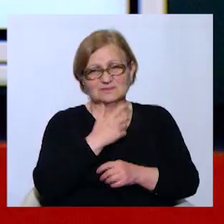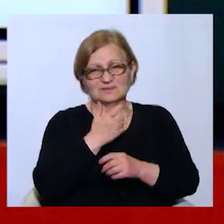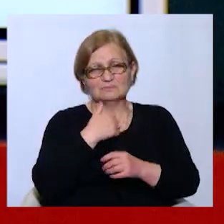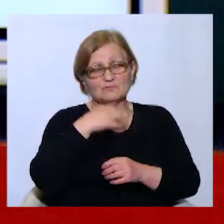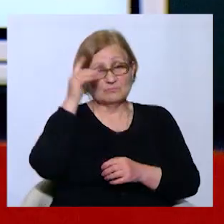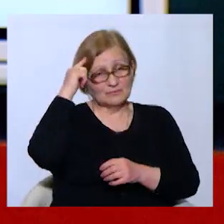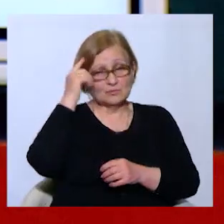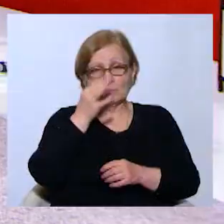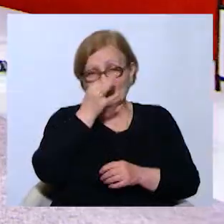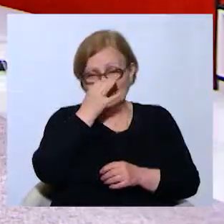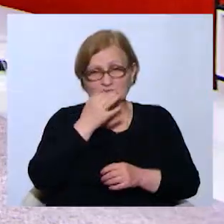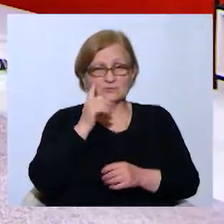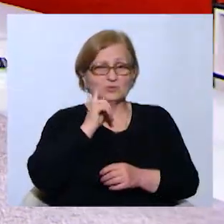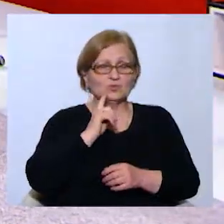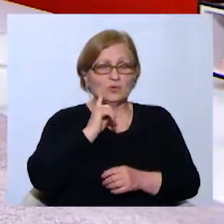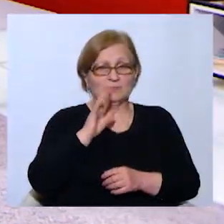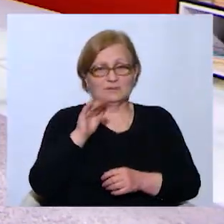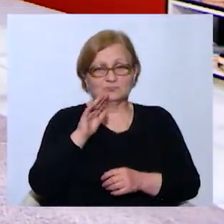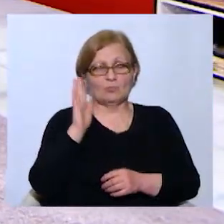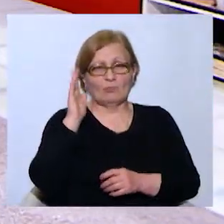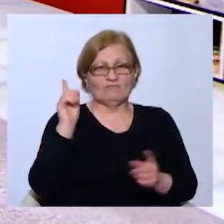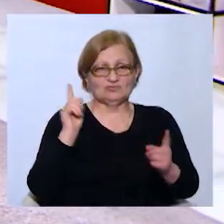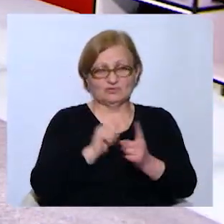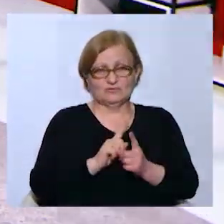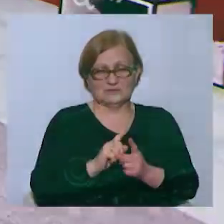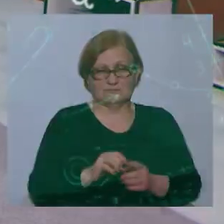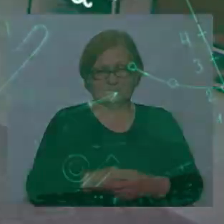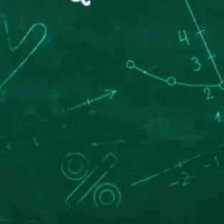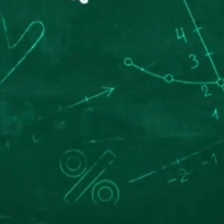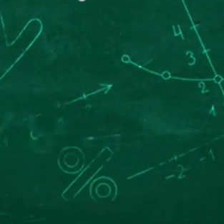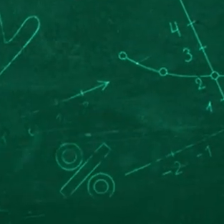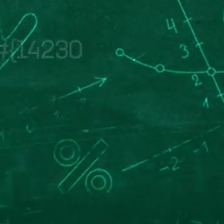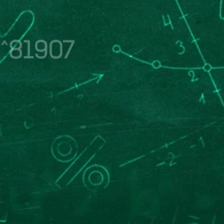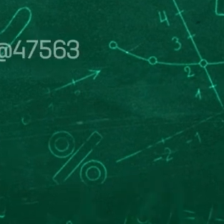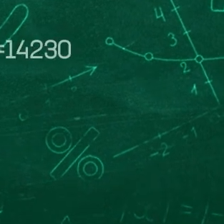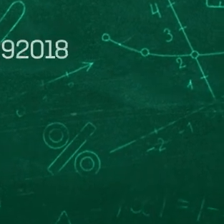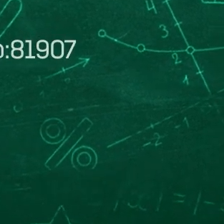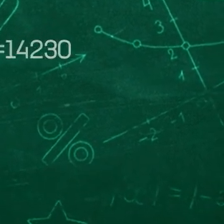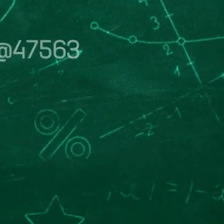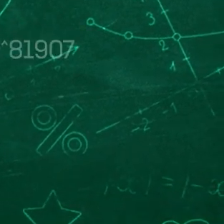დღევანდელი გაკვეთილი, აბა დროებით. მომავალ შეხვედრამდე.